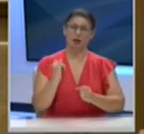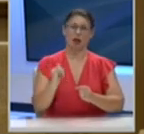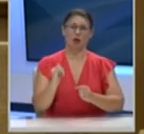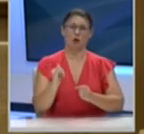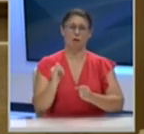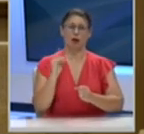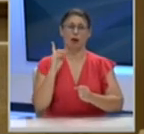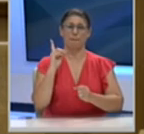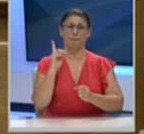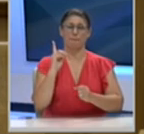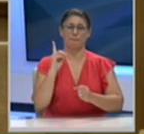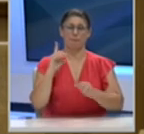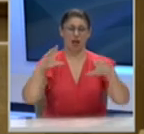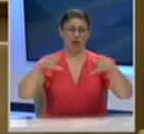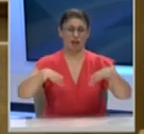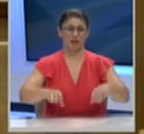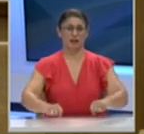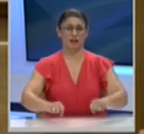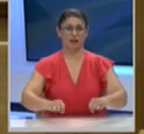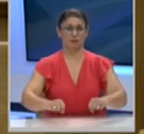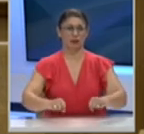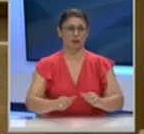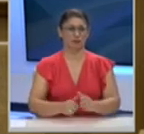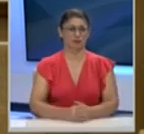μία εγκατεστημένη